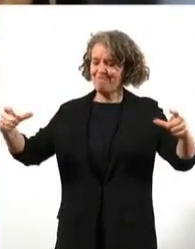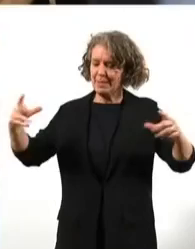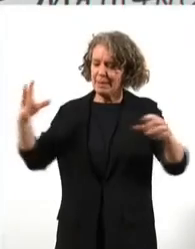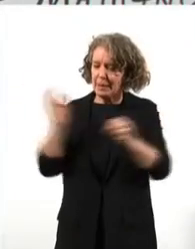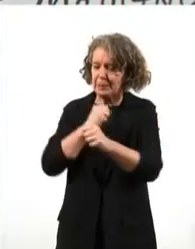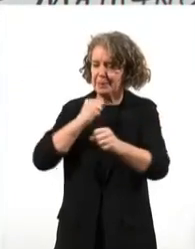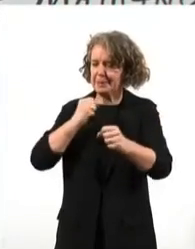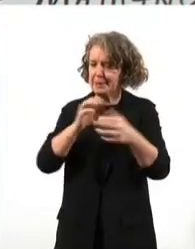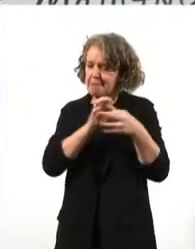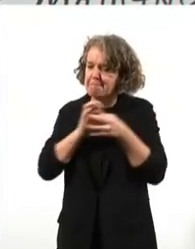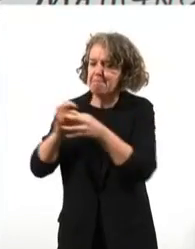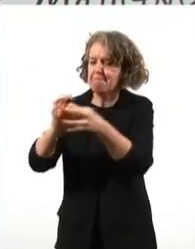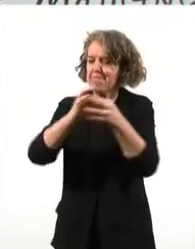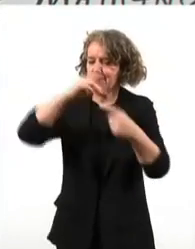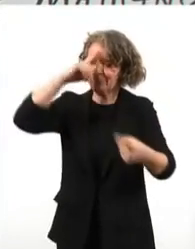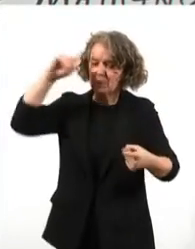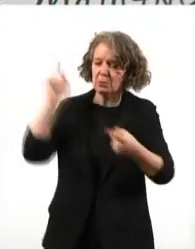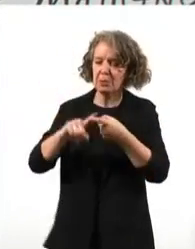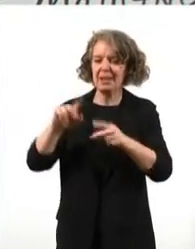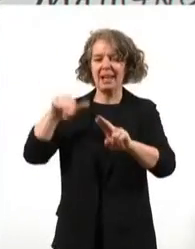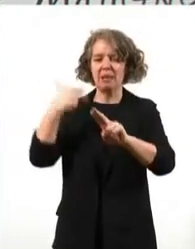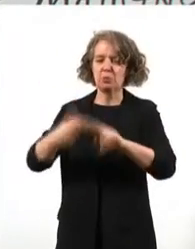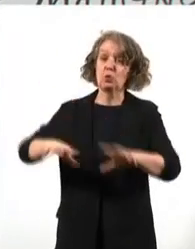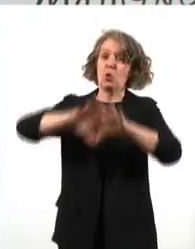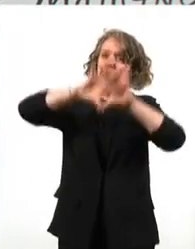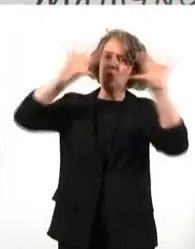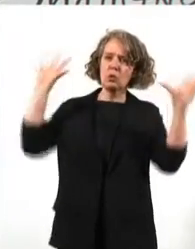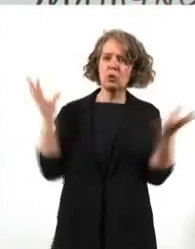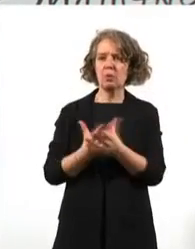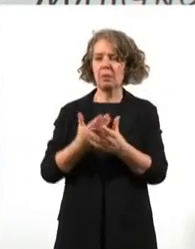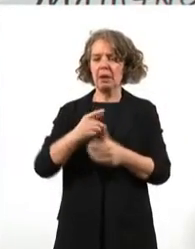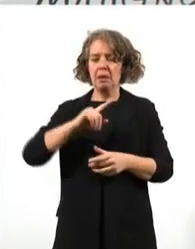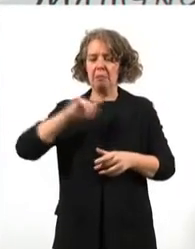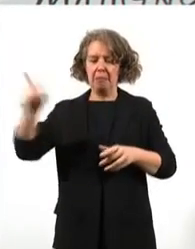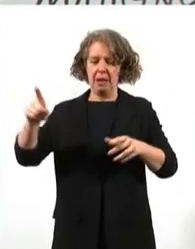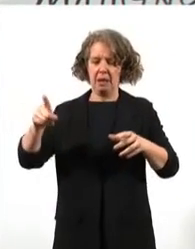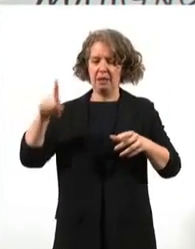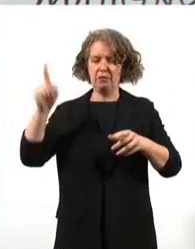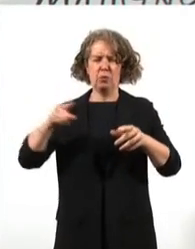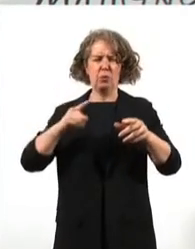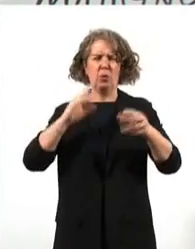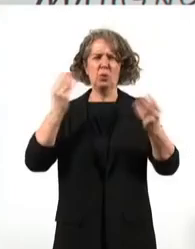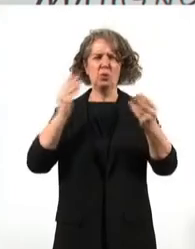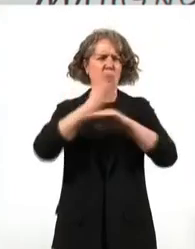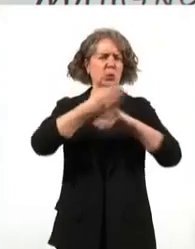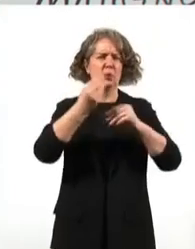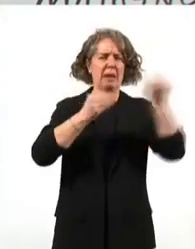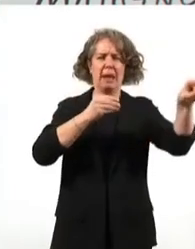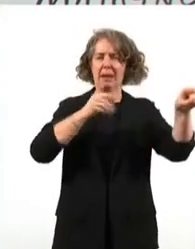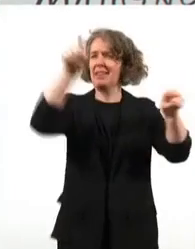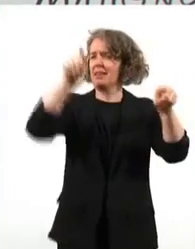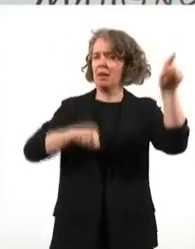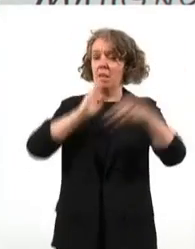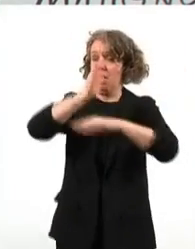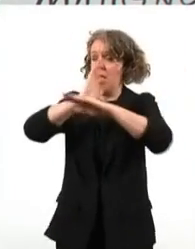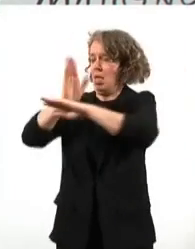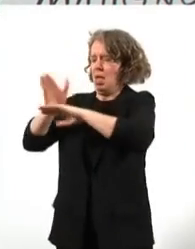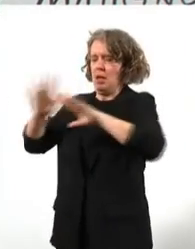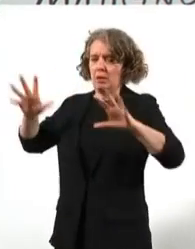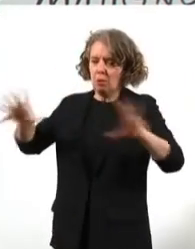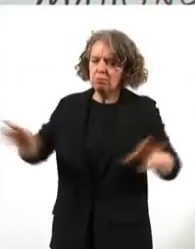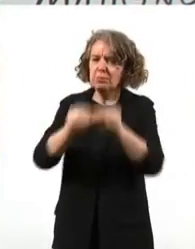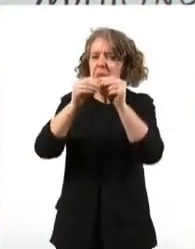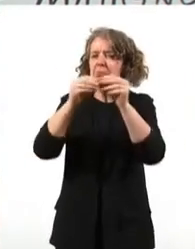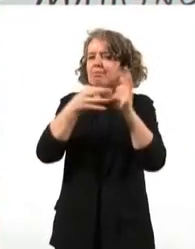s'articuler pour apporter une réponse globale sans avoir besoin de courir à 36 guichets. Ça, c'est déjà sur les droits